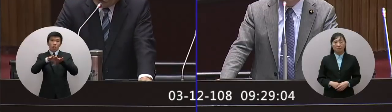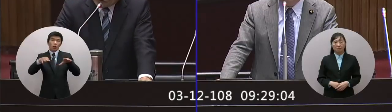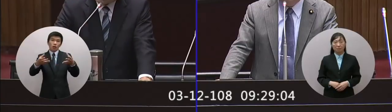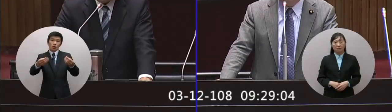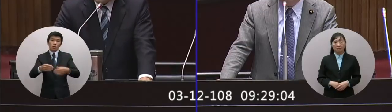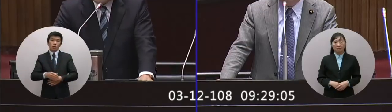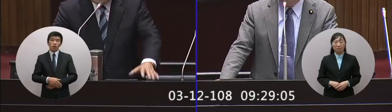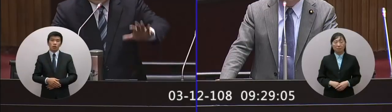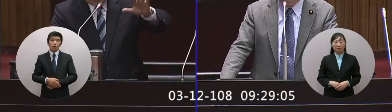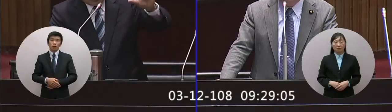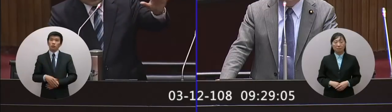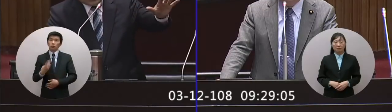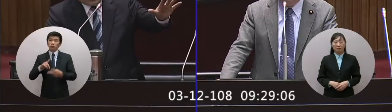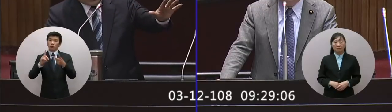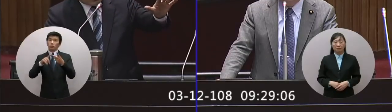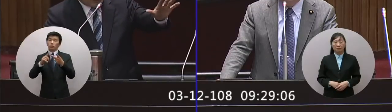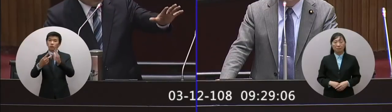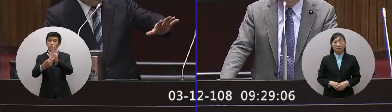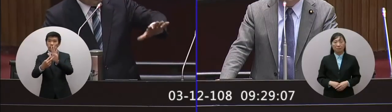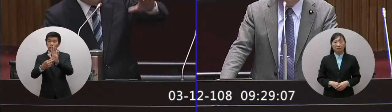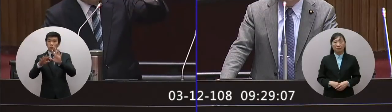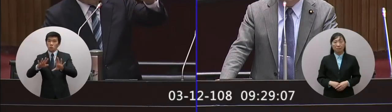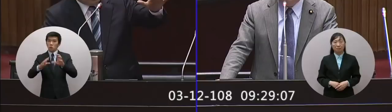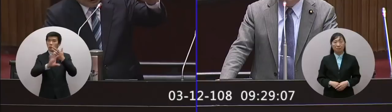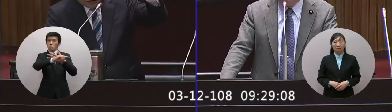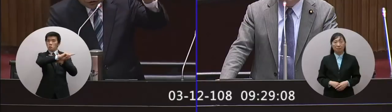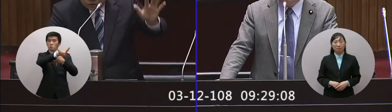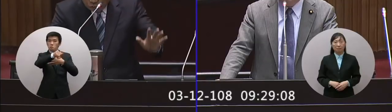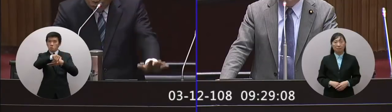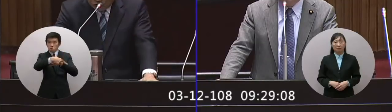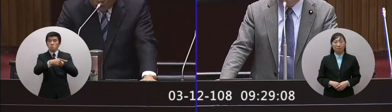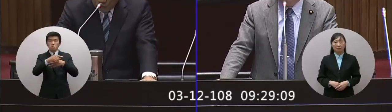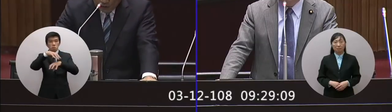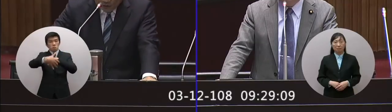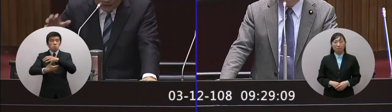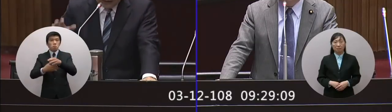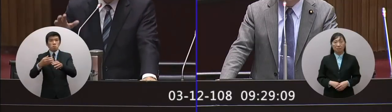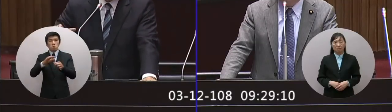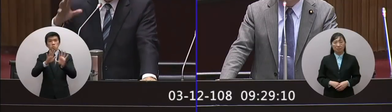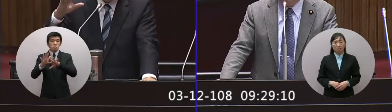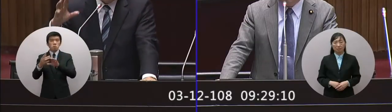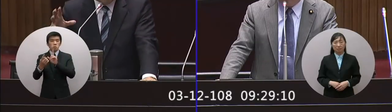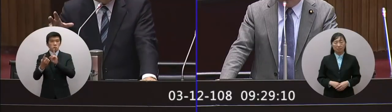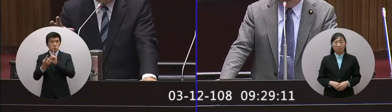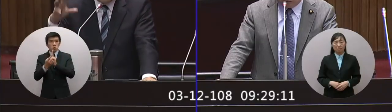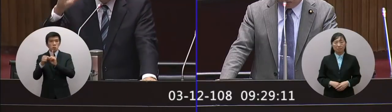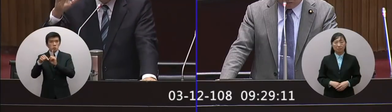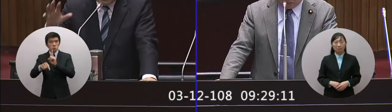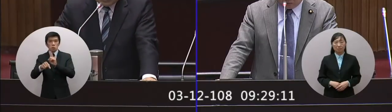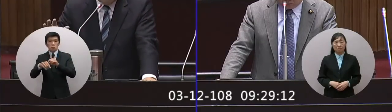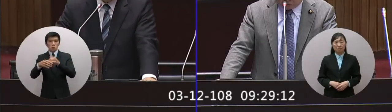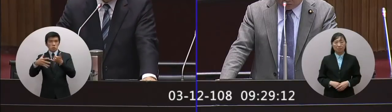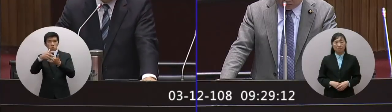二一点是，现在整个国际局势对于国际组织对于整体租